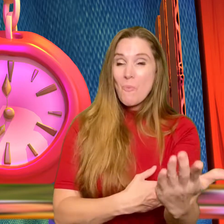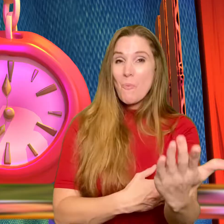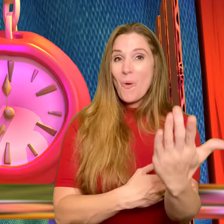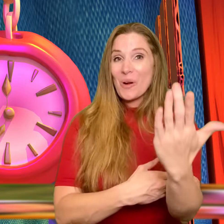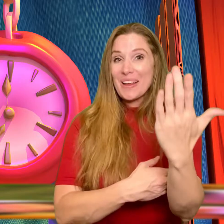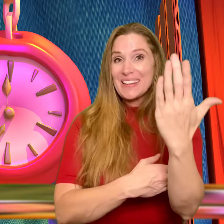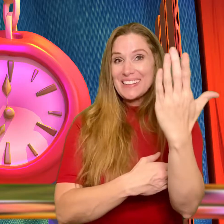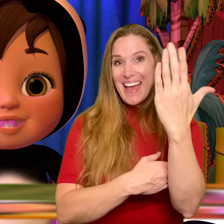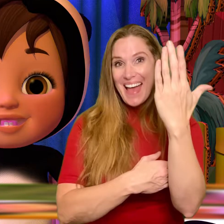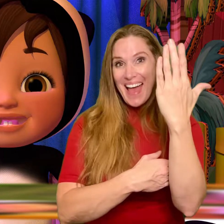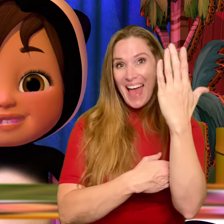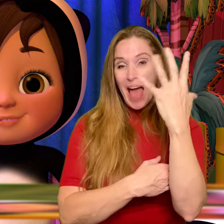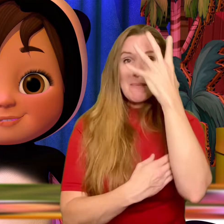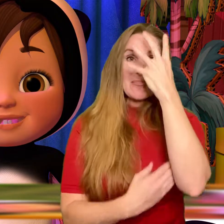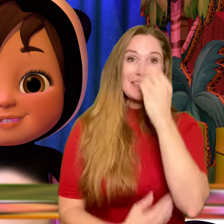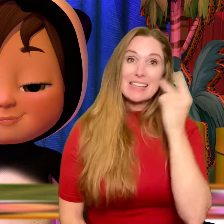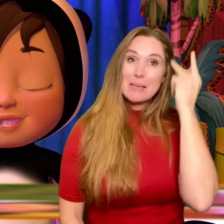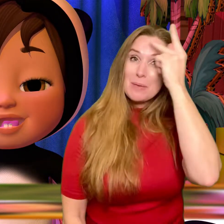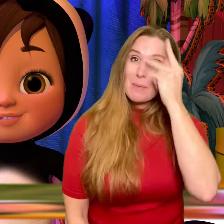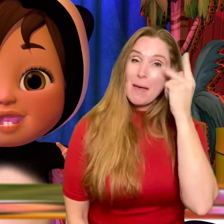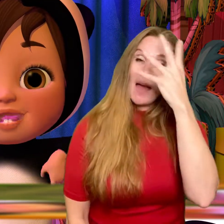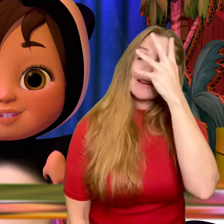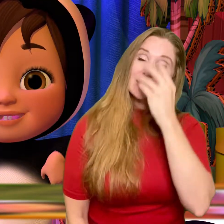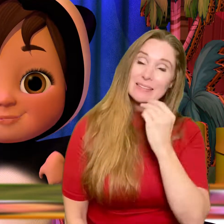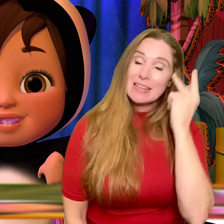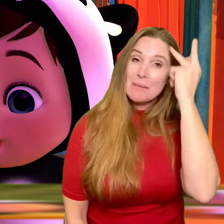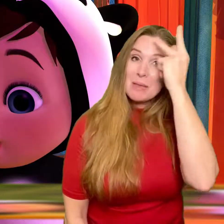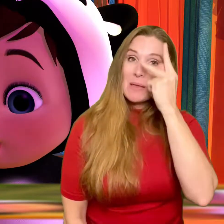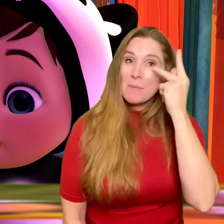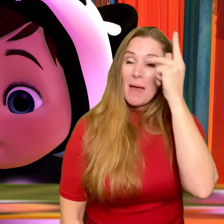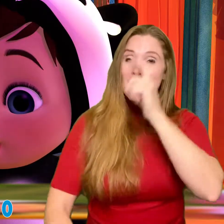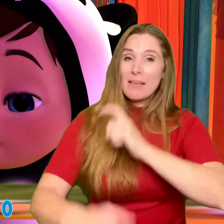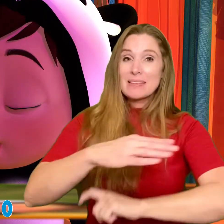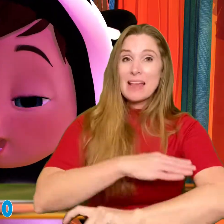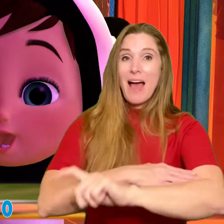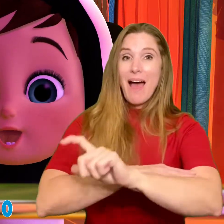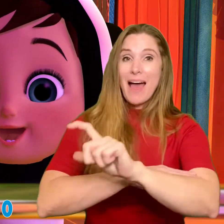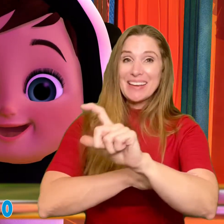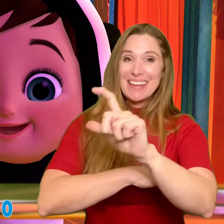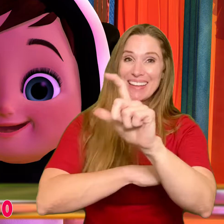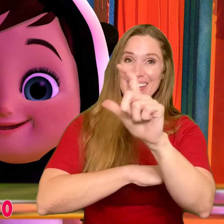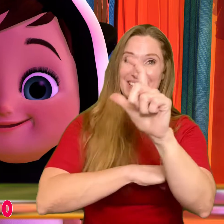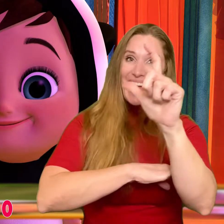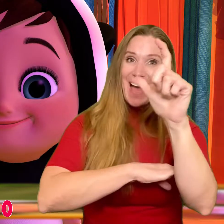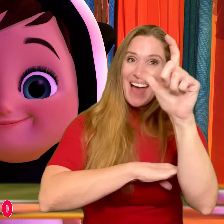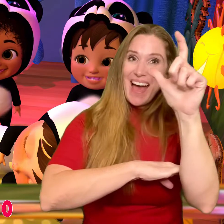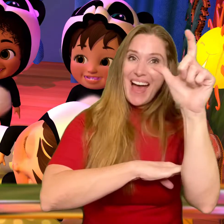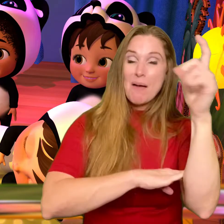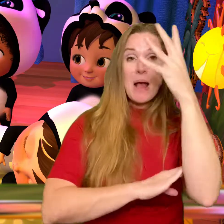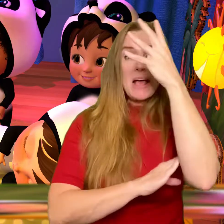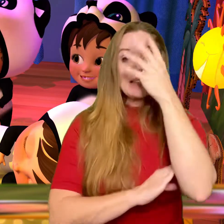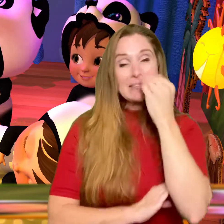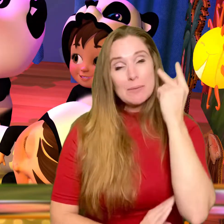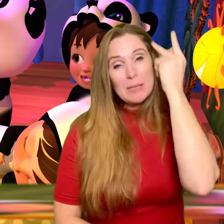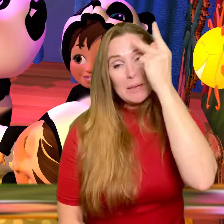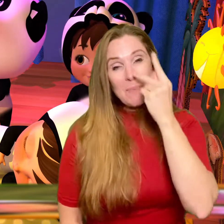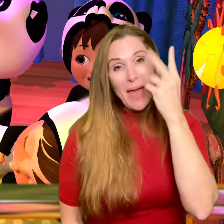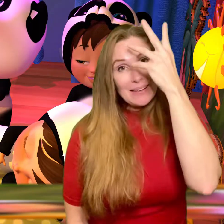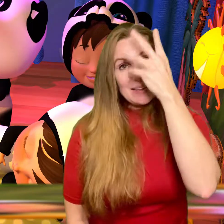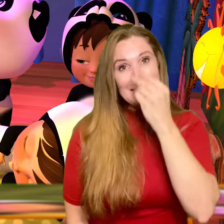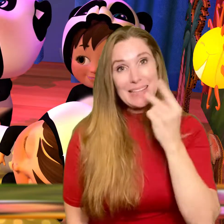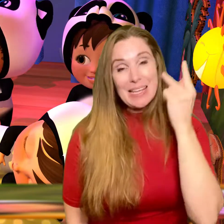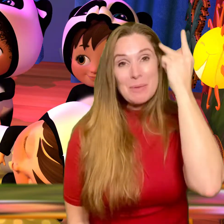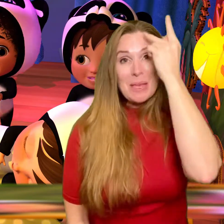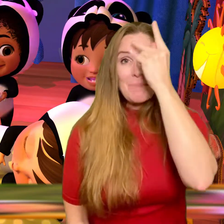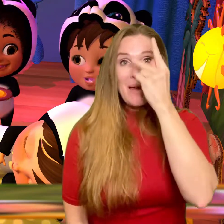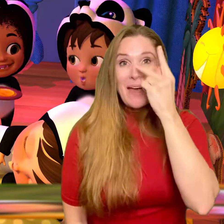朝だよ。パンダちゃん、パンダちゃん、朝ごはんを。パンダちゃん、